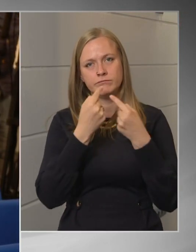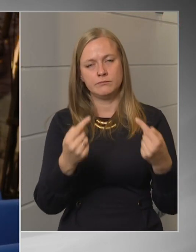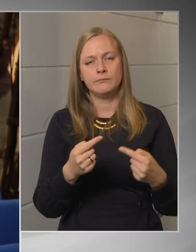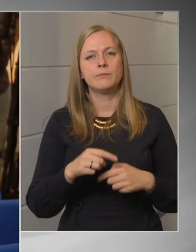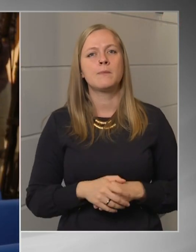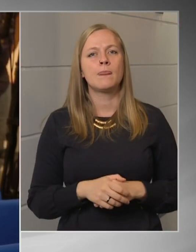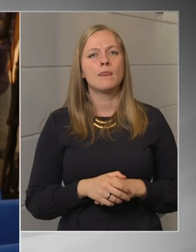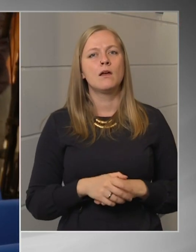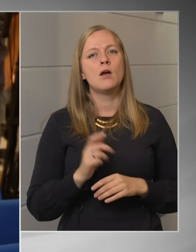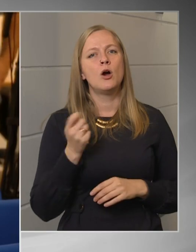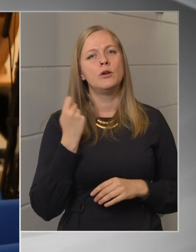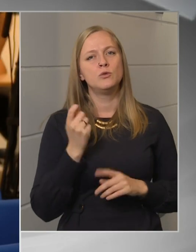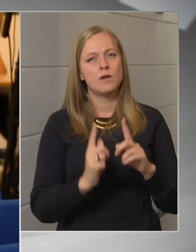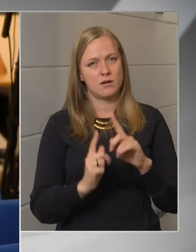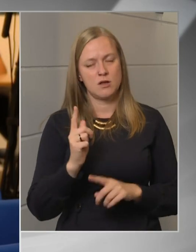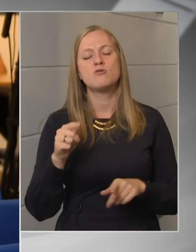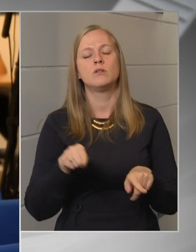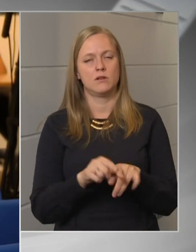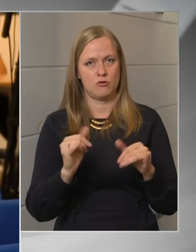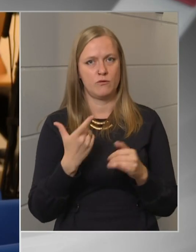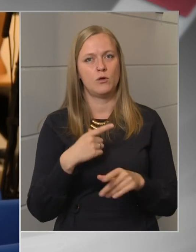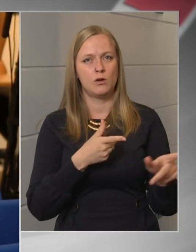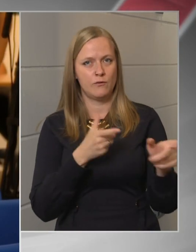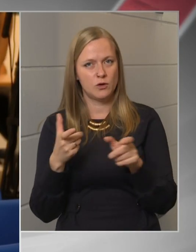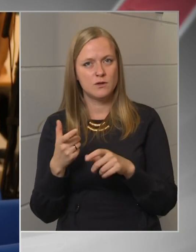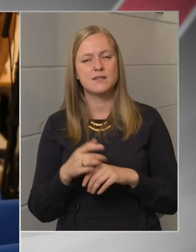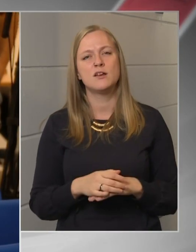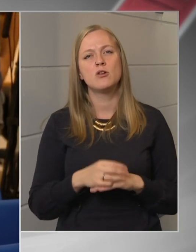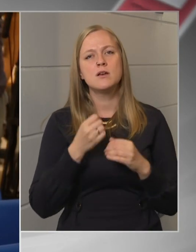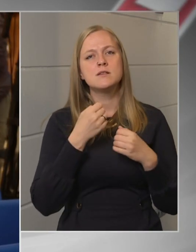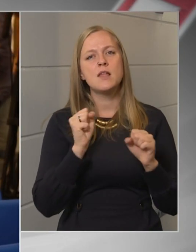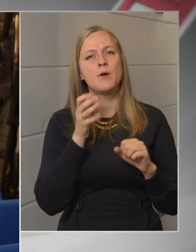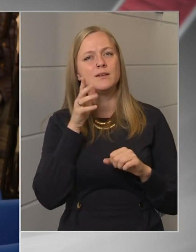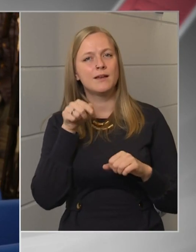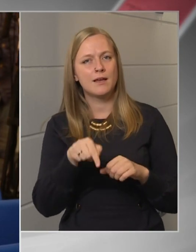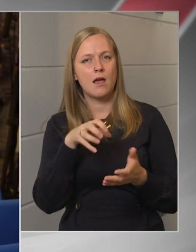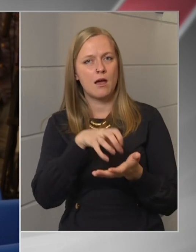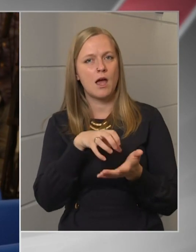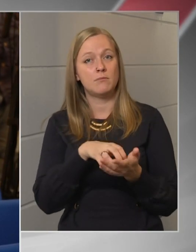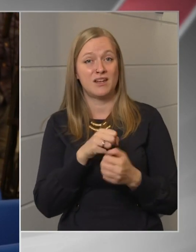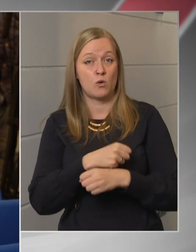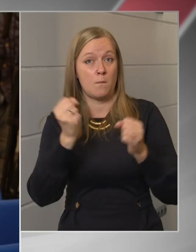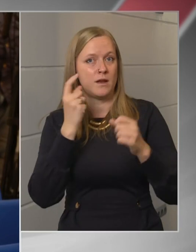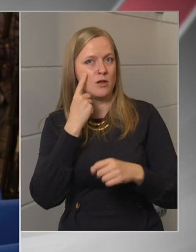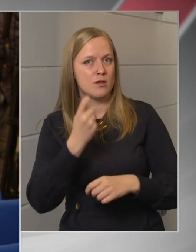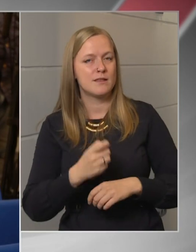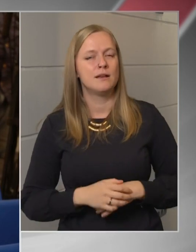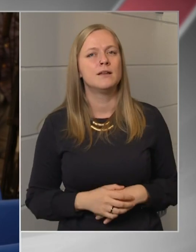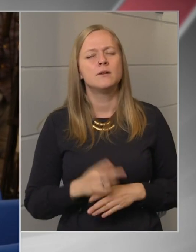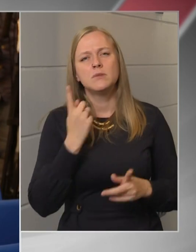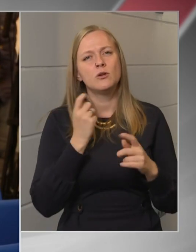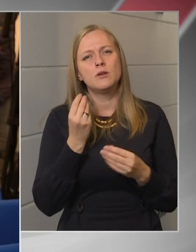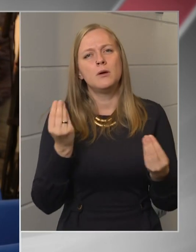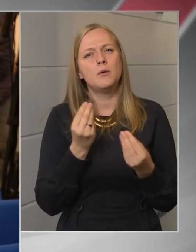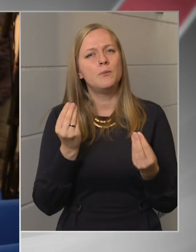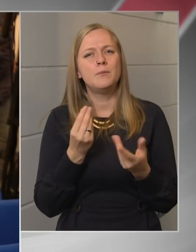hajdújáráson szintén volt lövöldözés, Szabadkában pedig robbanást észleltek. Mit gondolod, hogy miért